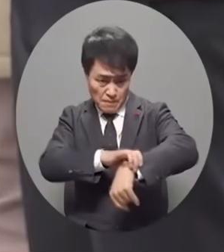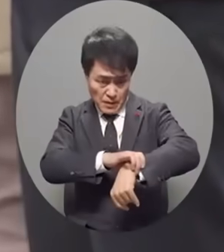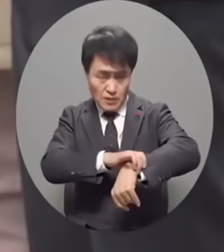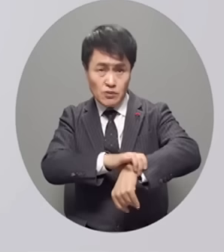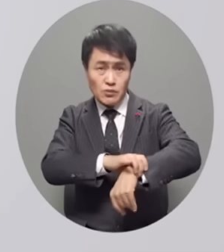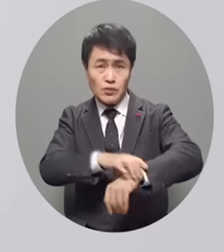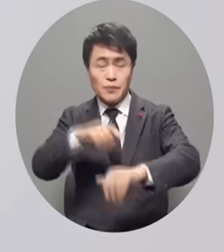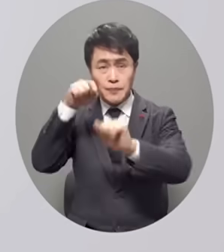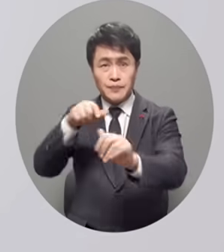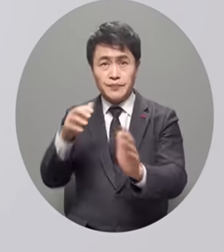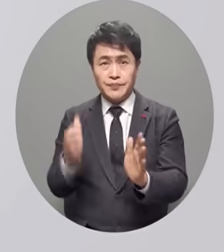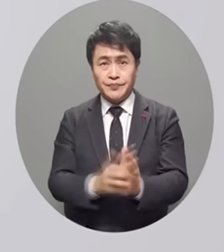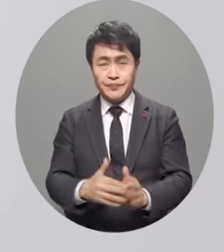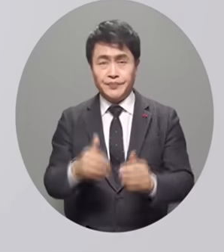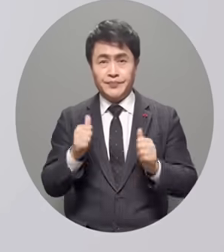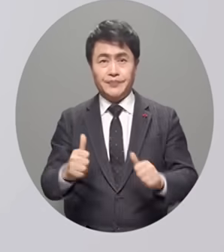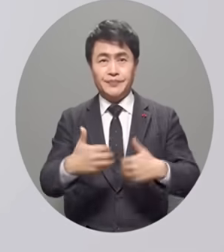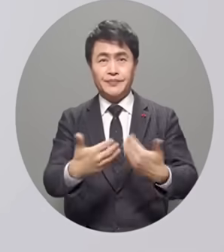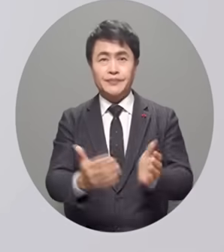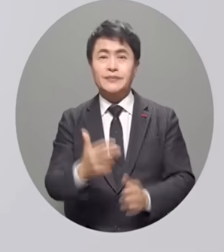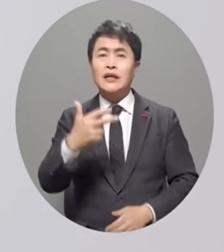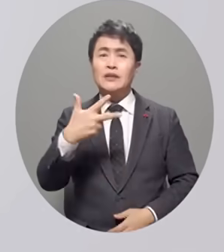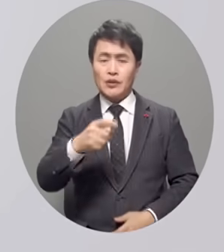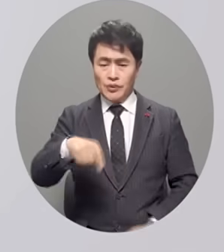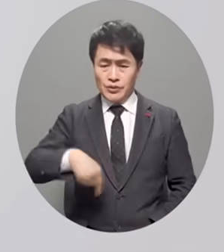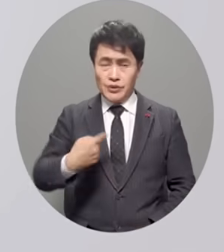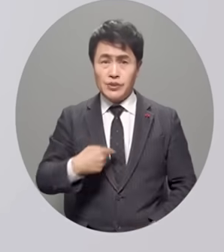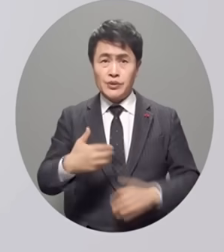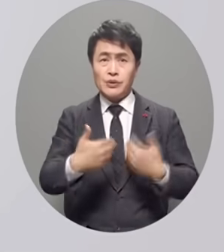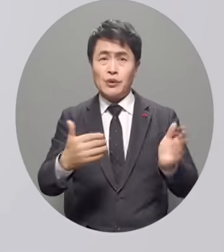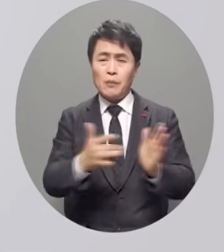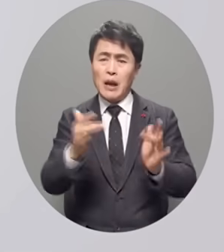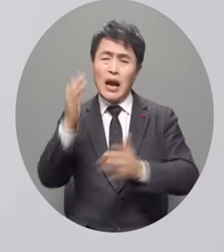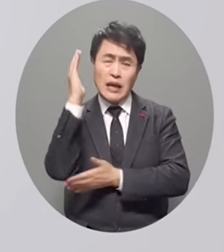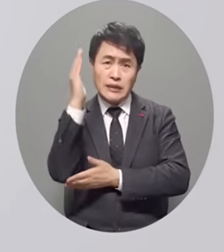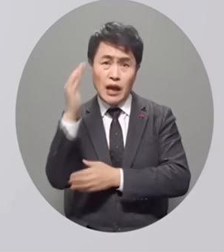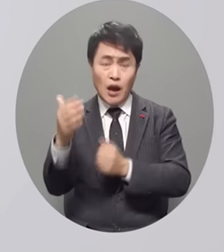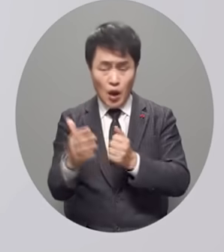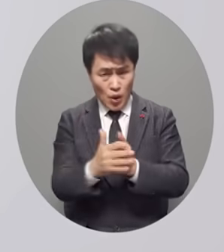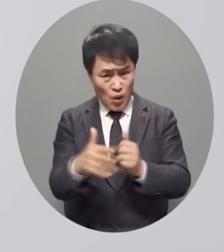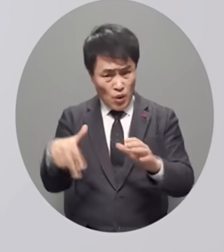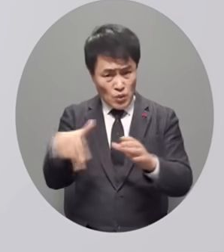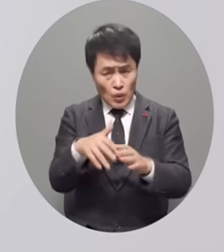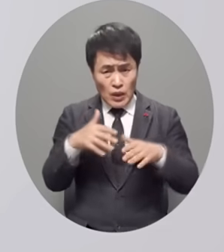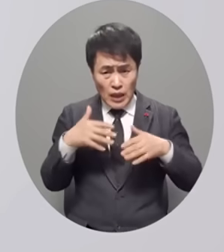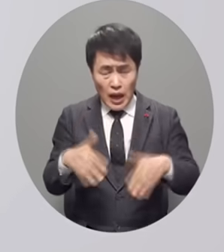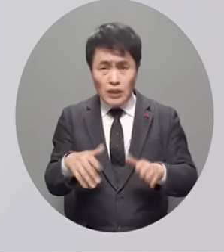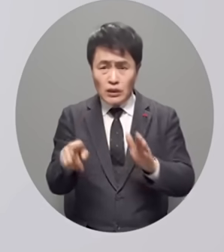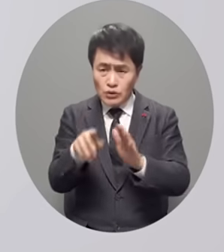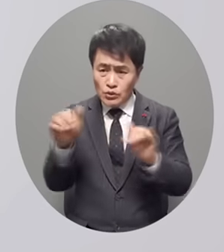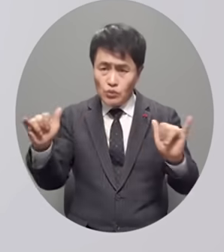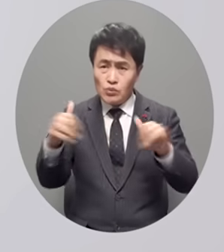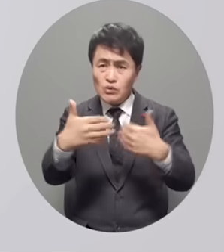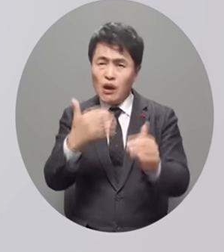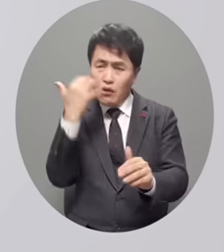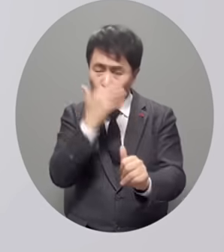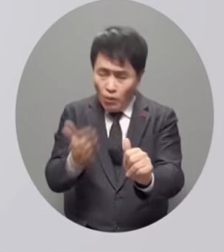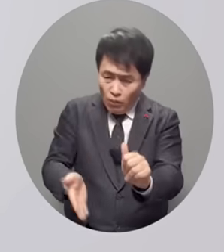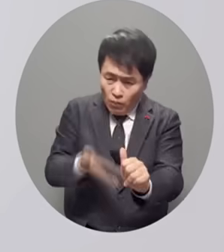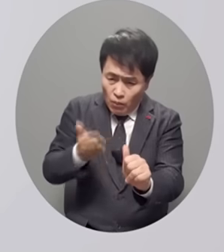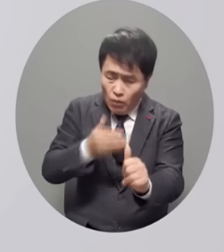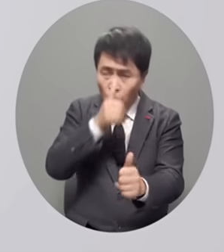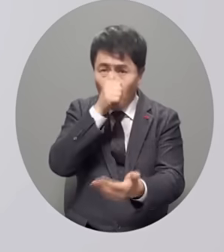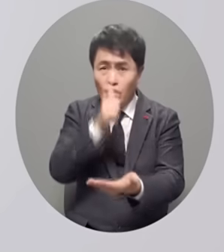명령했습니다. 재판부는 정 씨가 스스로를 메시아라고 칭하며 종교적 약자인 신도들을 상대로 성폭력 범행을